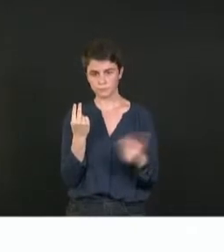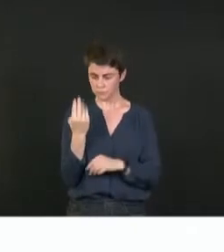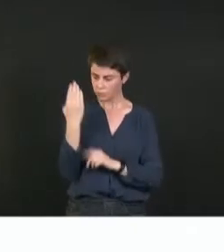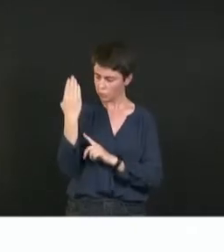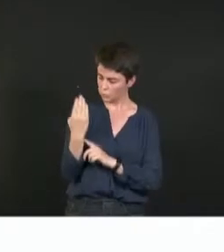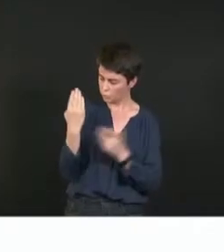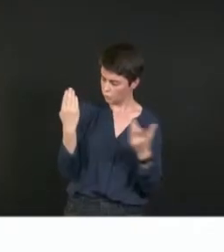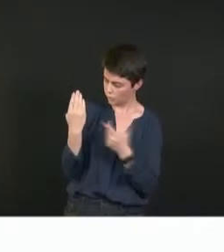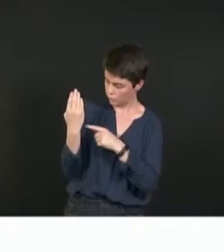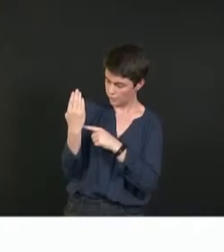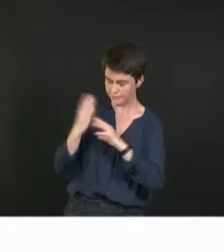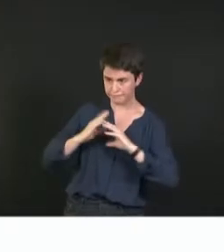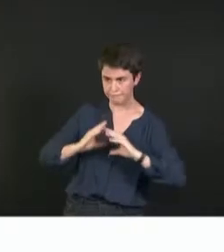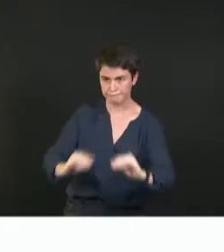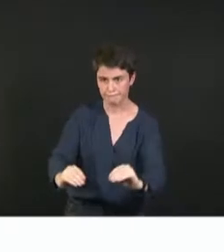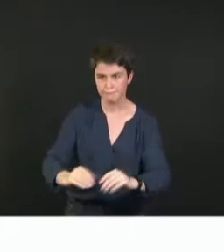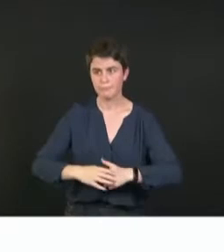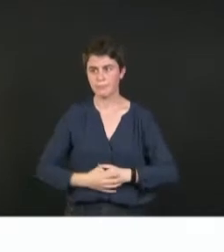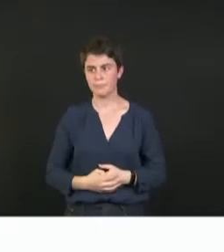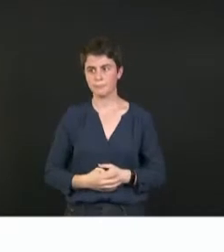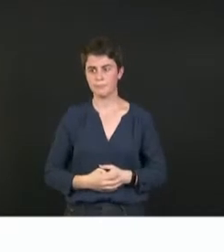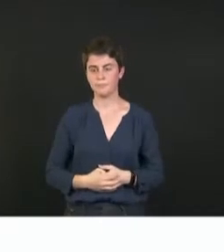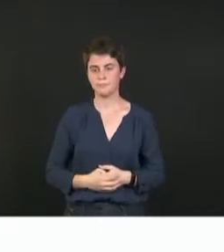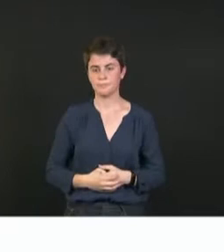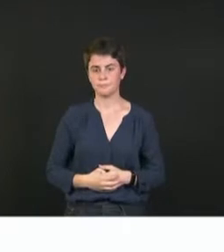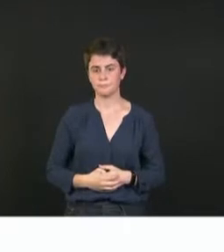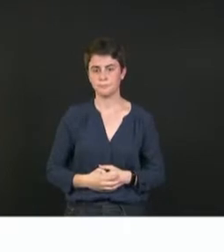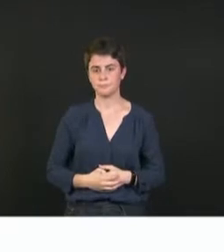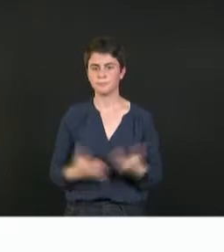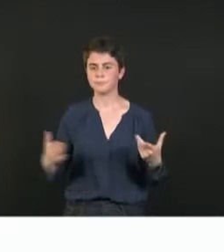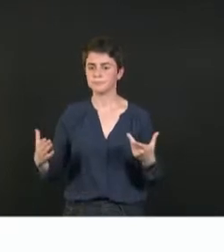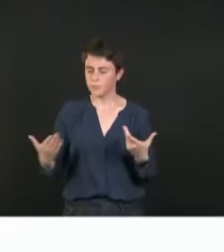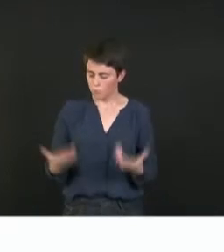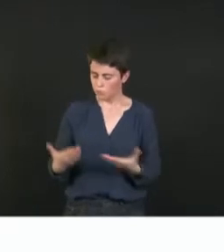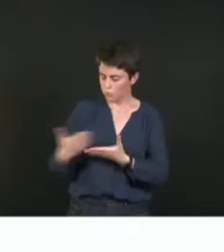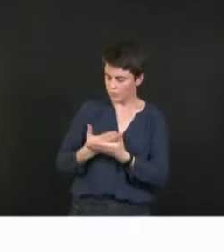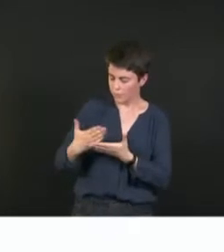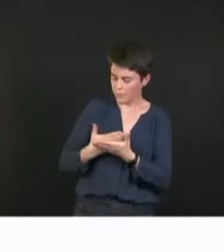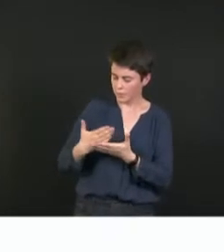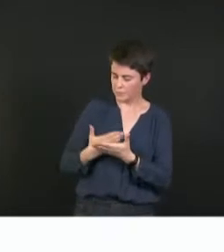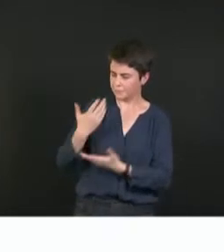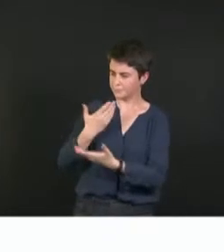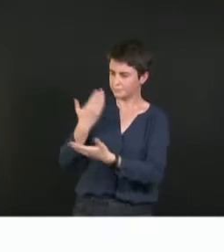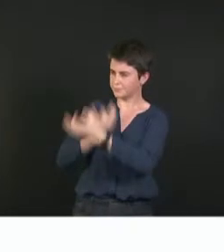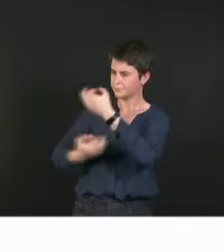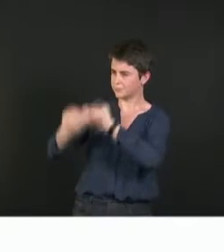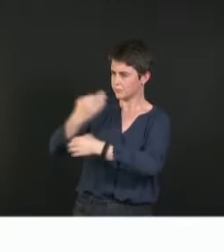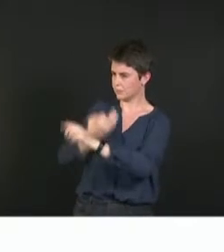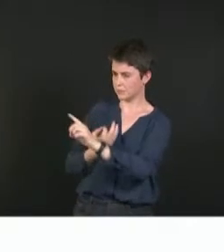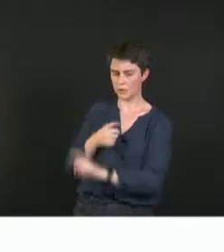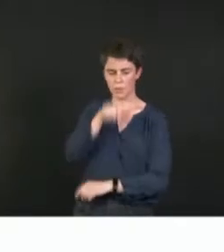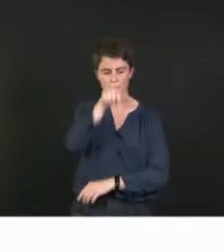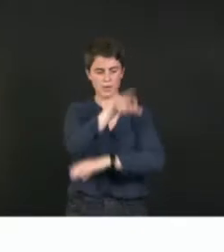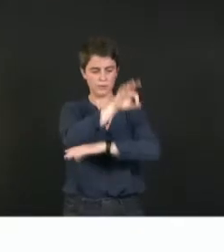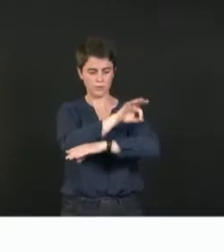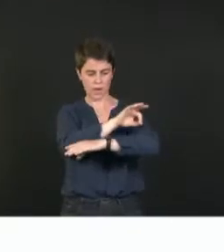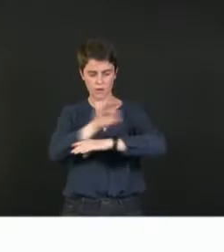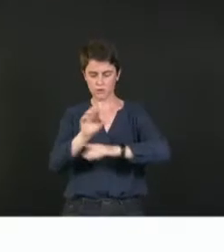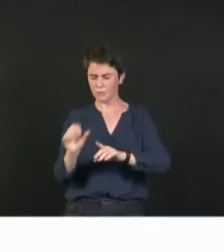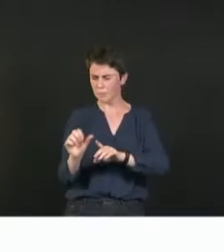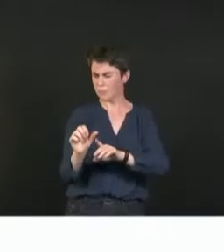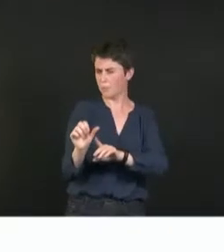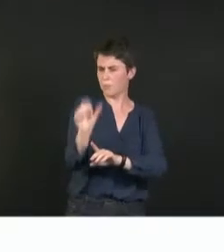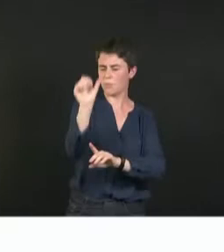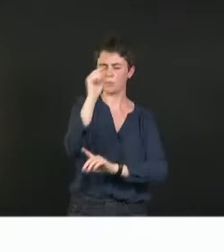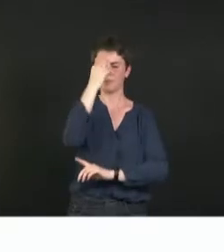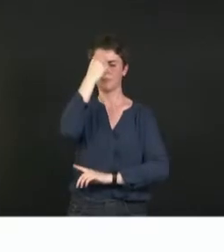donnons-leur lieu. Et en préparant cette rencontre, vous me disiez, la première question que doit toujours se poser un architecte, un